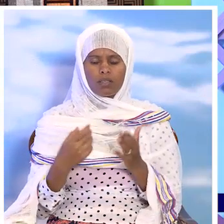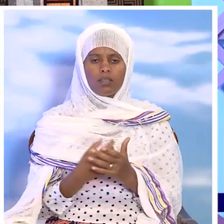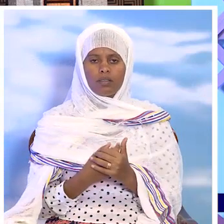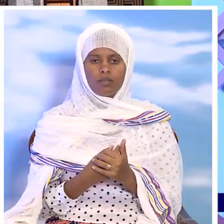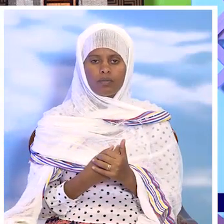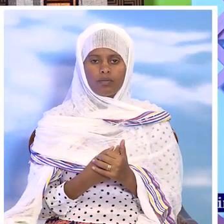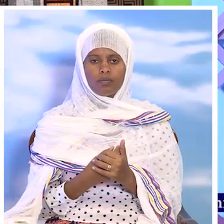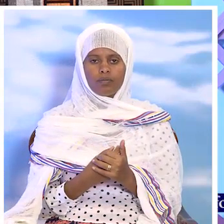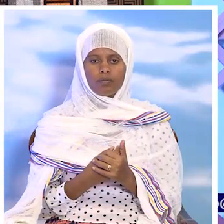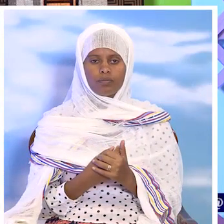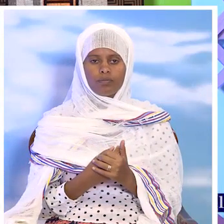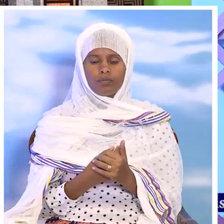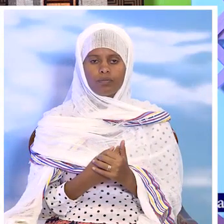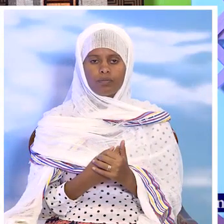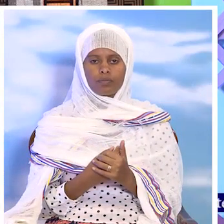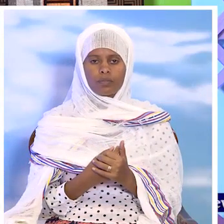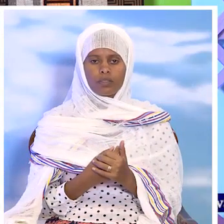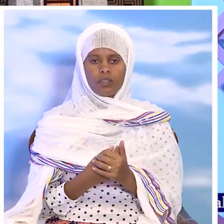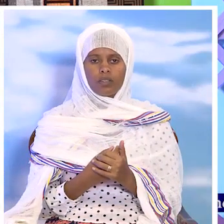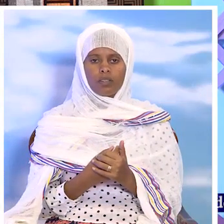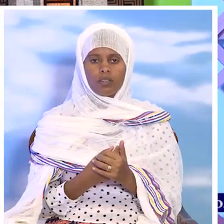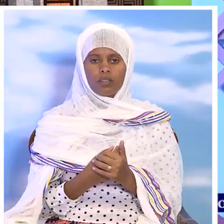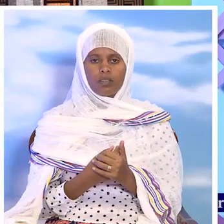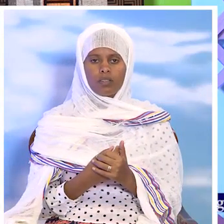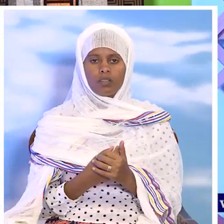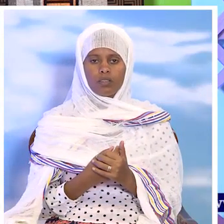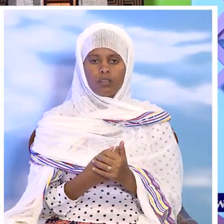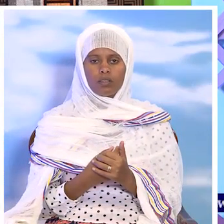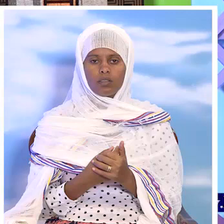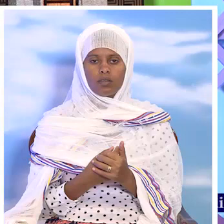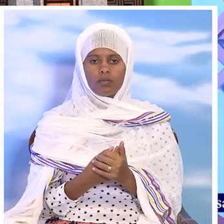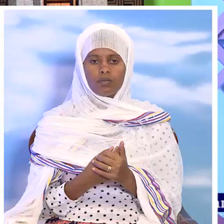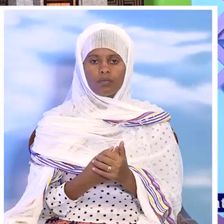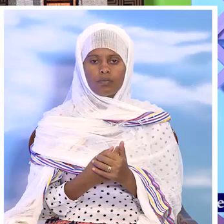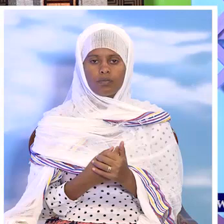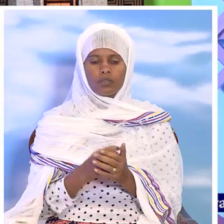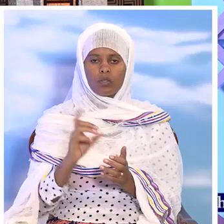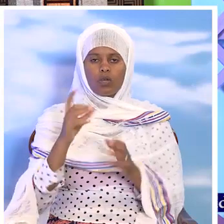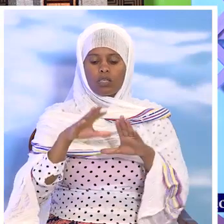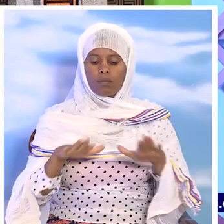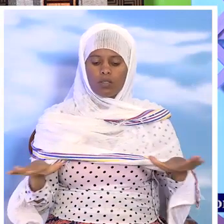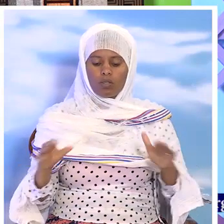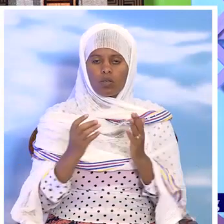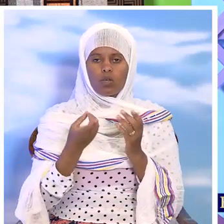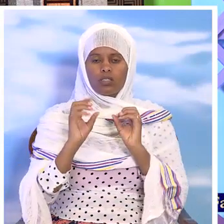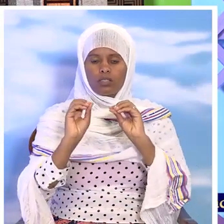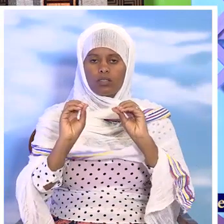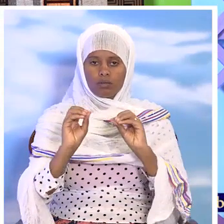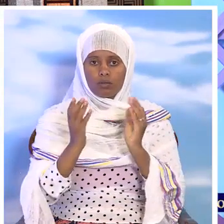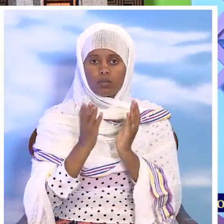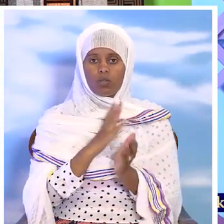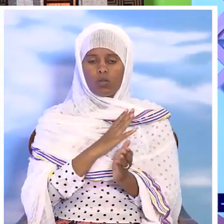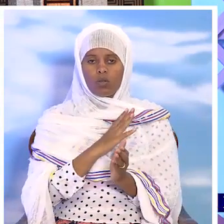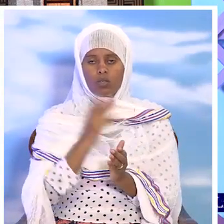ስለምንታይ እዩ ዮሃንስ ኣብ መድረኽ ከሎ ዮሃንስ ኣብ መድረኽ ከሎ ዮሃንስ ኣብ ስብከት ከሎ ዮሃንስ ኣብ ትምህርቲ ከሎ ክርስቶስ